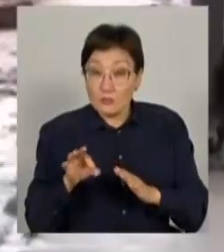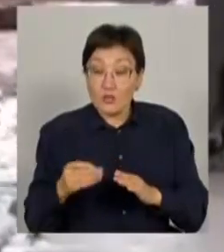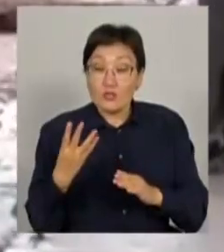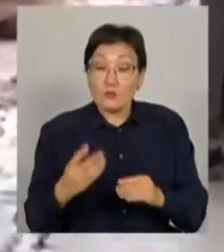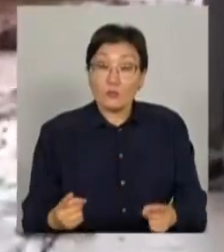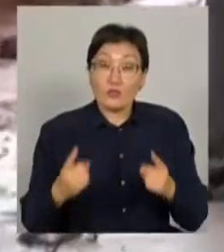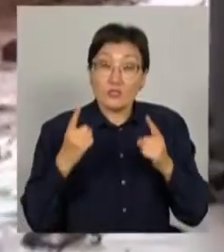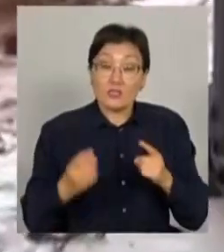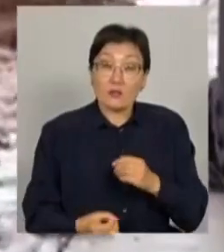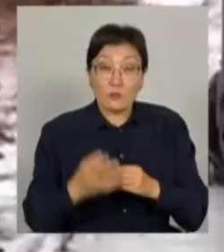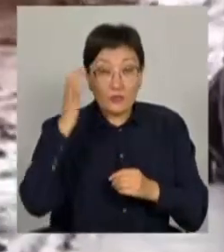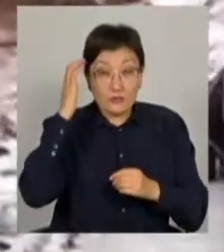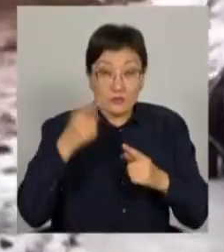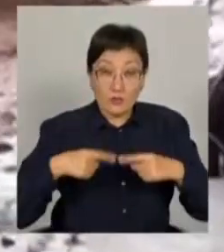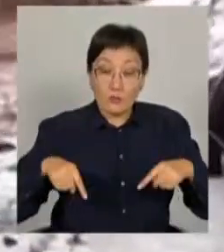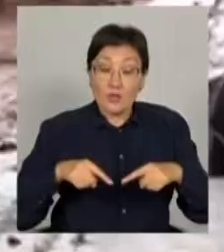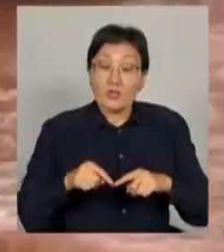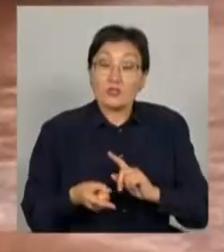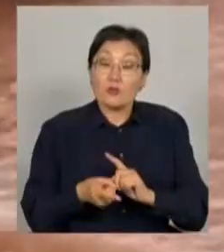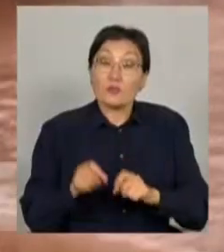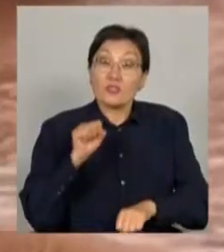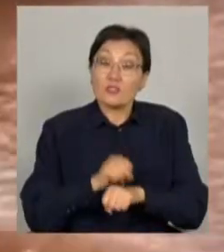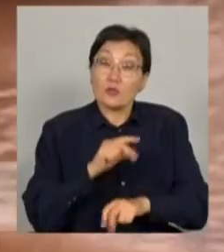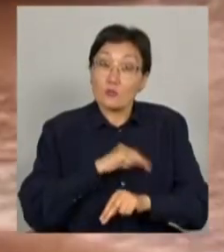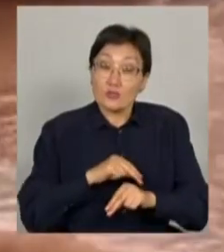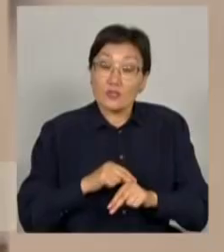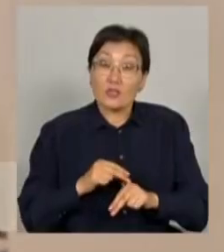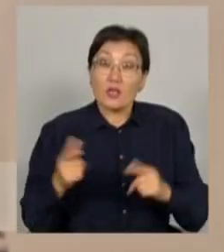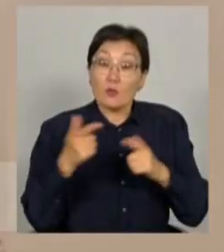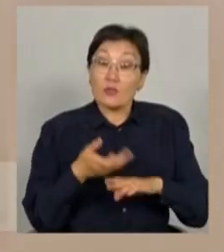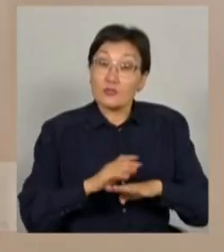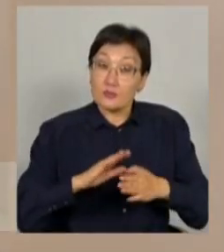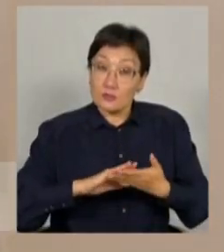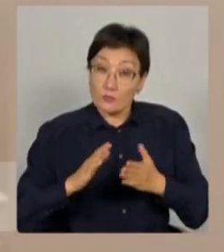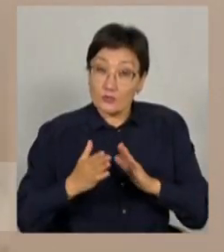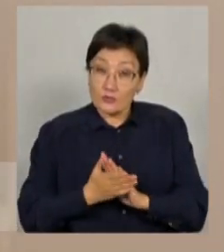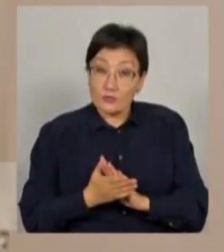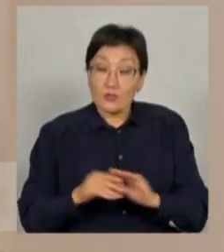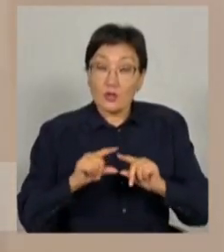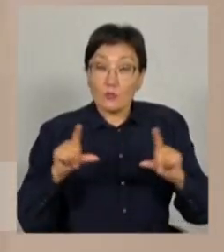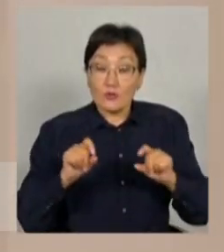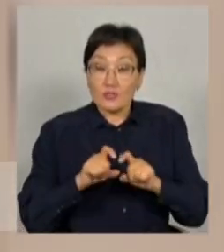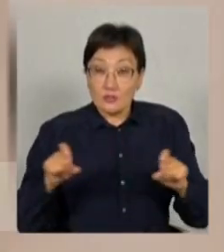4 крупных нефтяных порта остановили работу. Объявлено чрезвычайное положение. Закрыты школы,